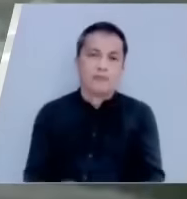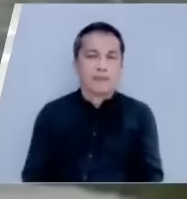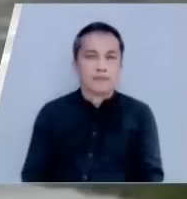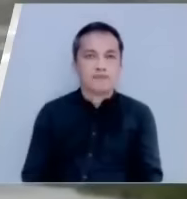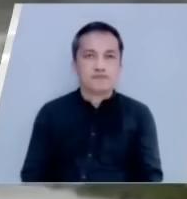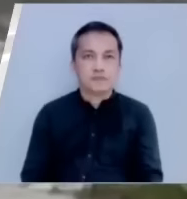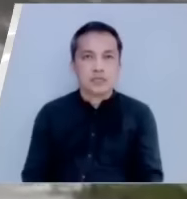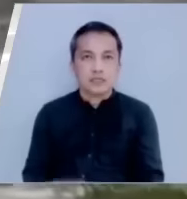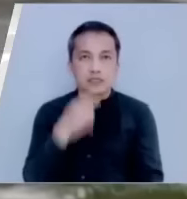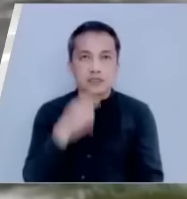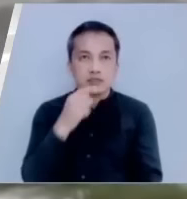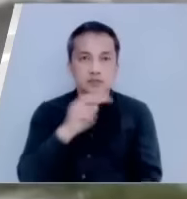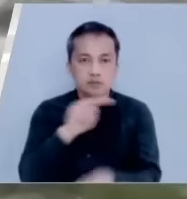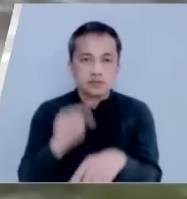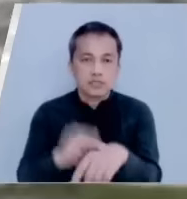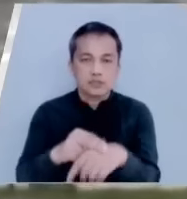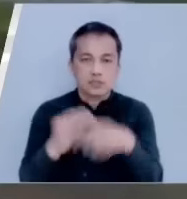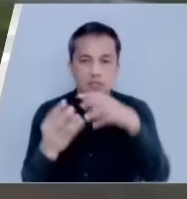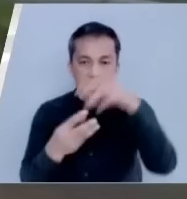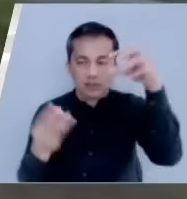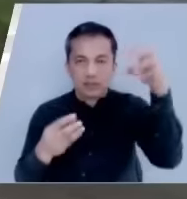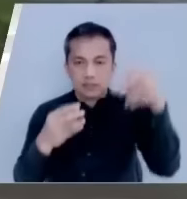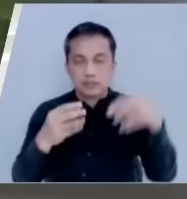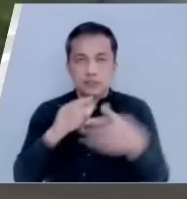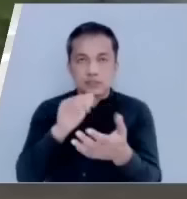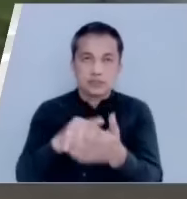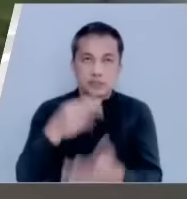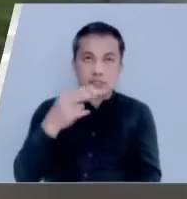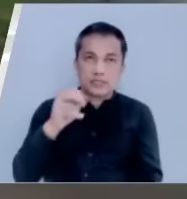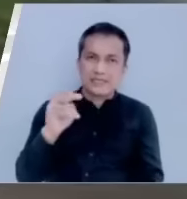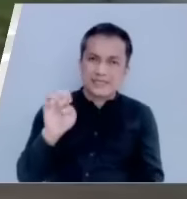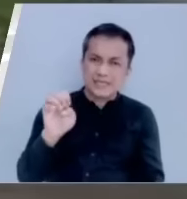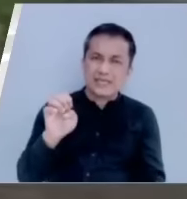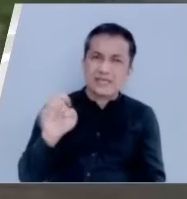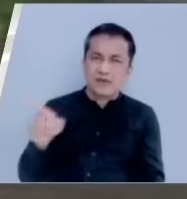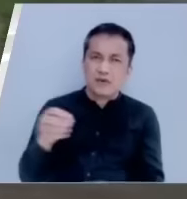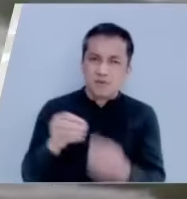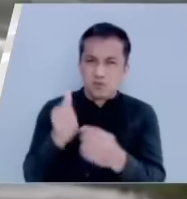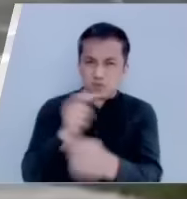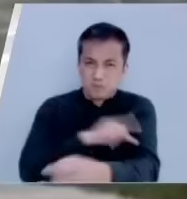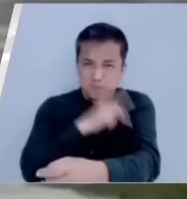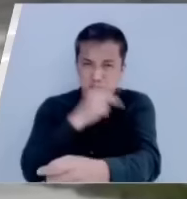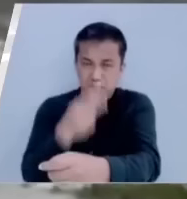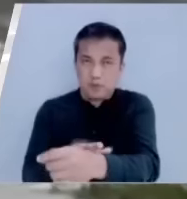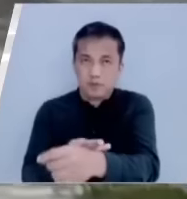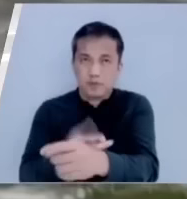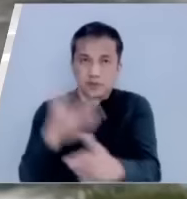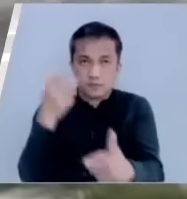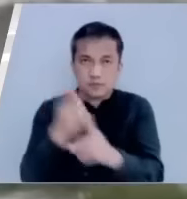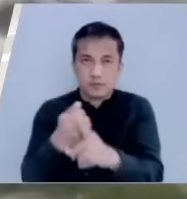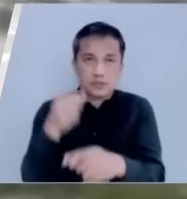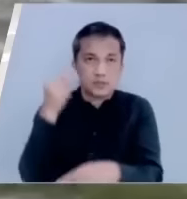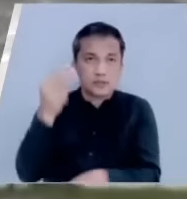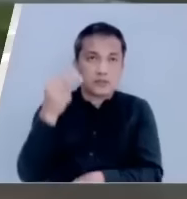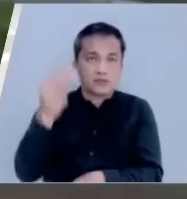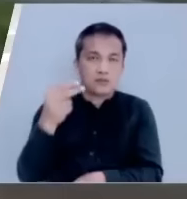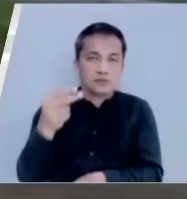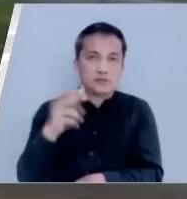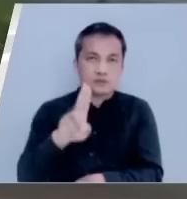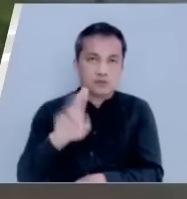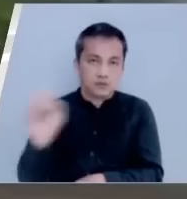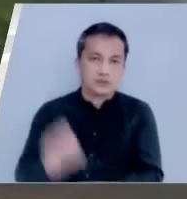ng National Hurricane Center ang Helene na isa sa most powerful hurricanes na tumama sa kasaysayan ng United